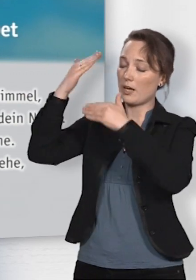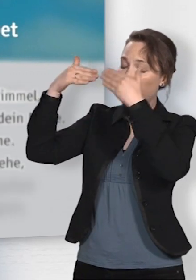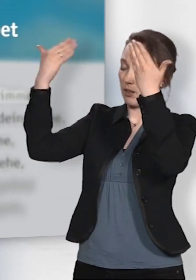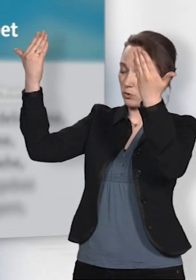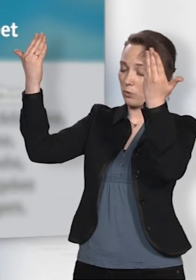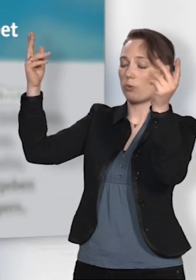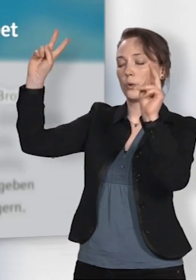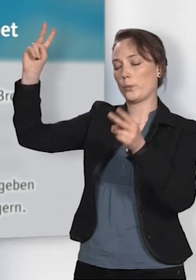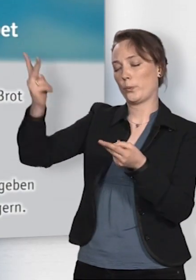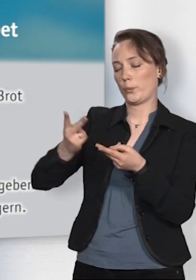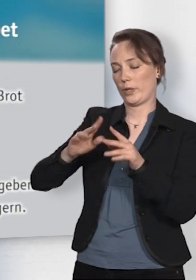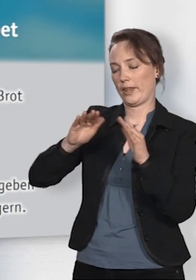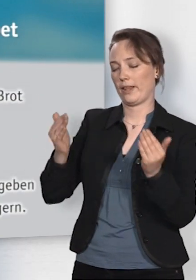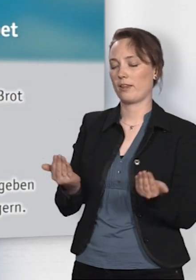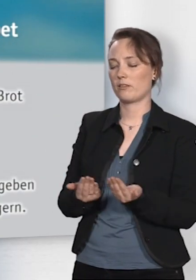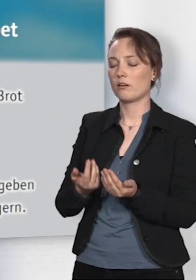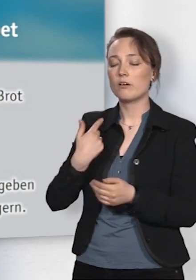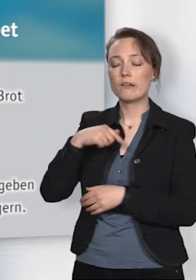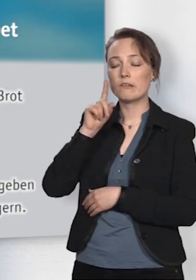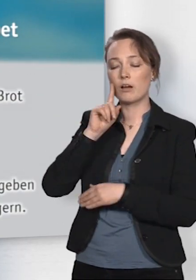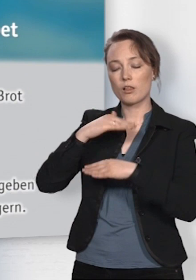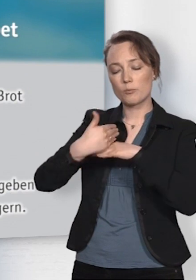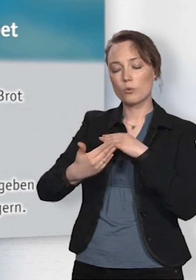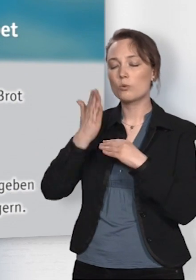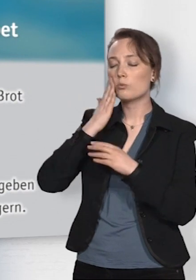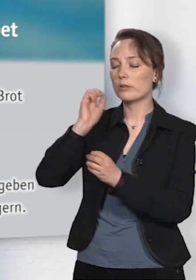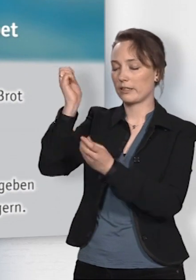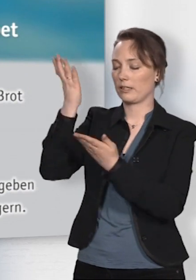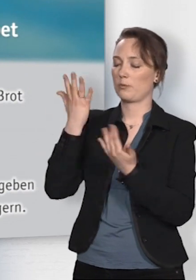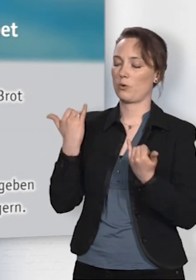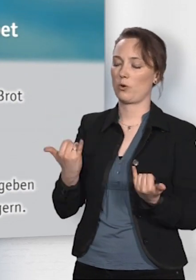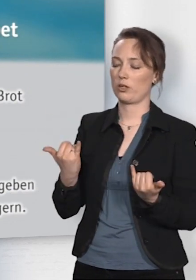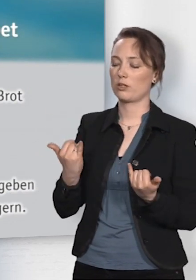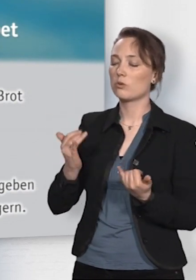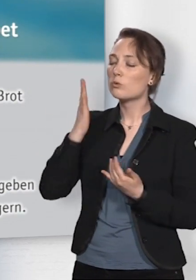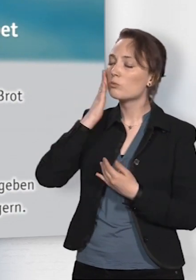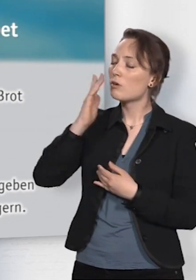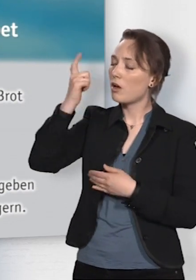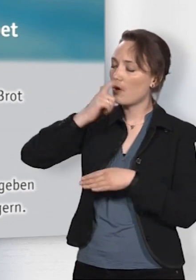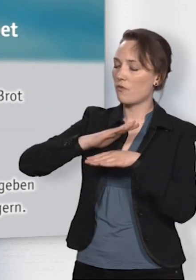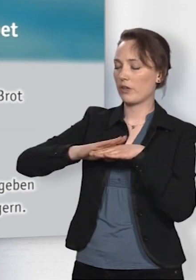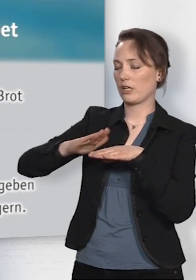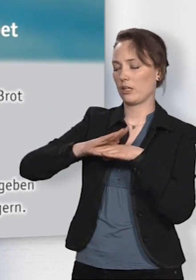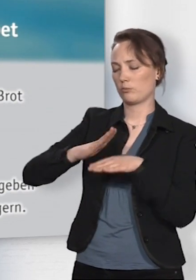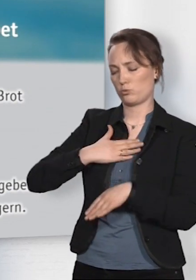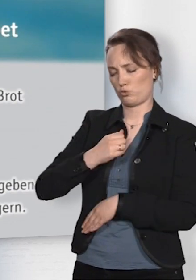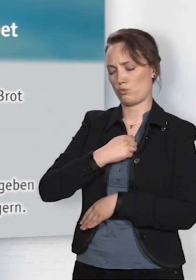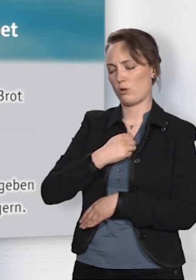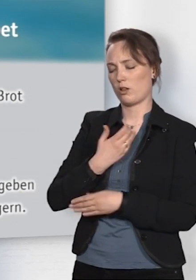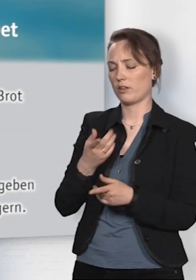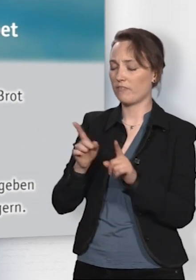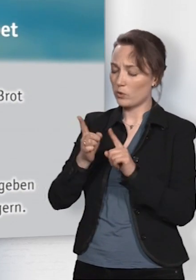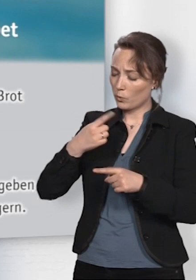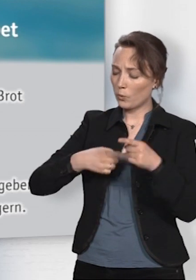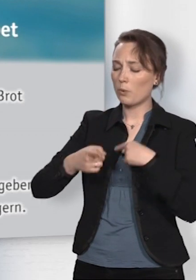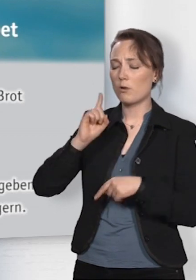Himmel so auf Erden. Unser tägliches Brot gib uns heute und vergib uns unsere Schuld, wie